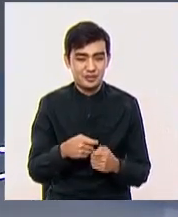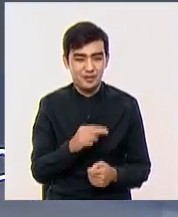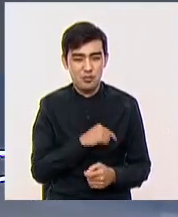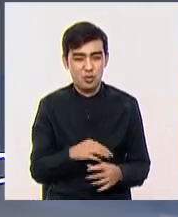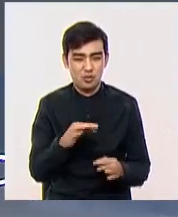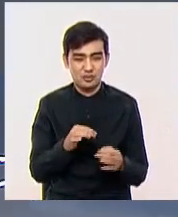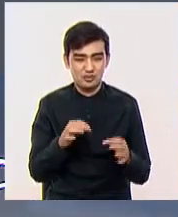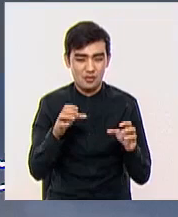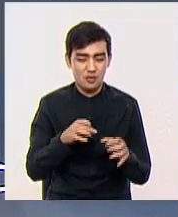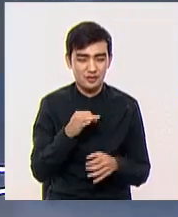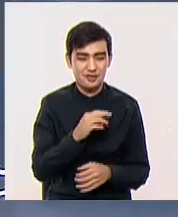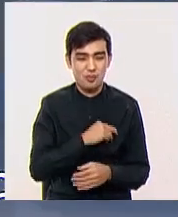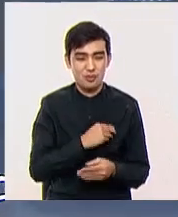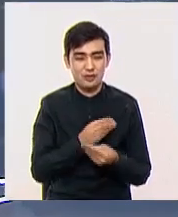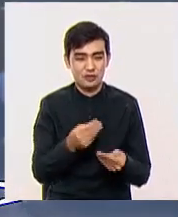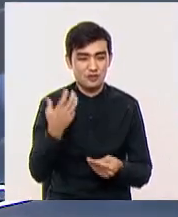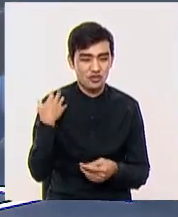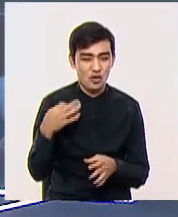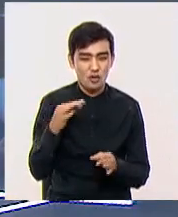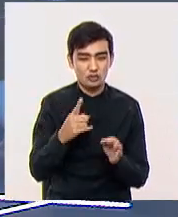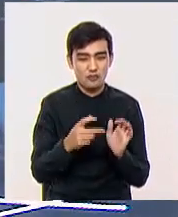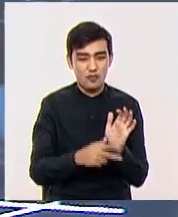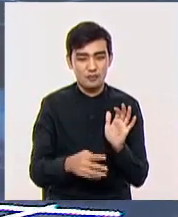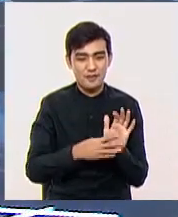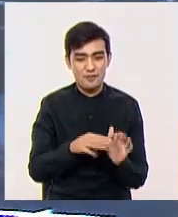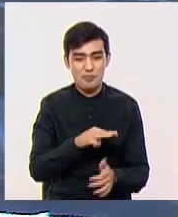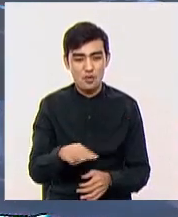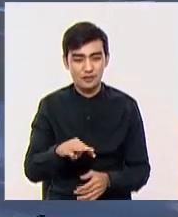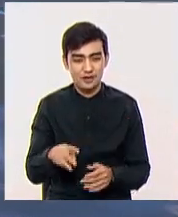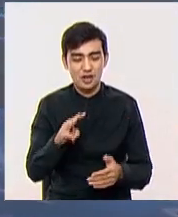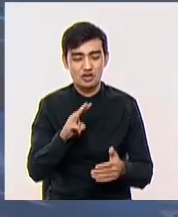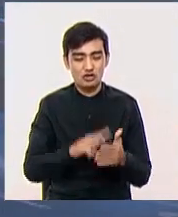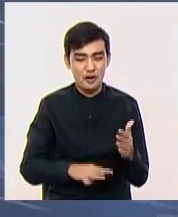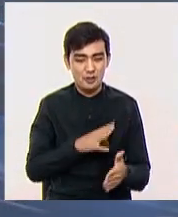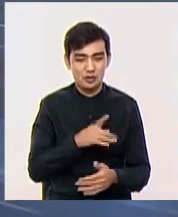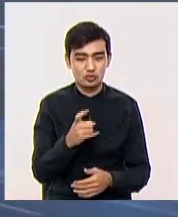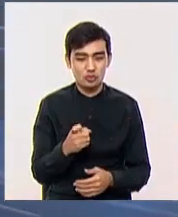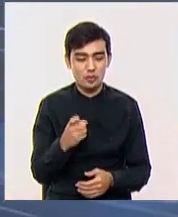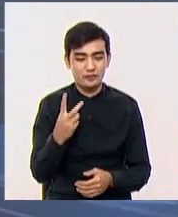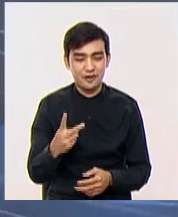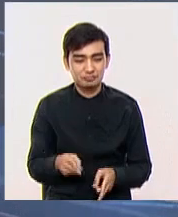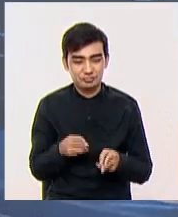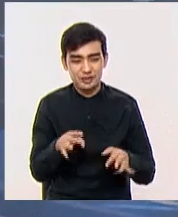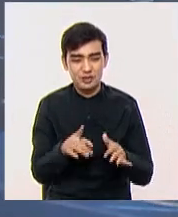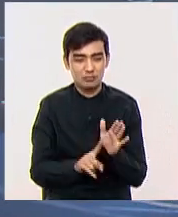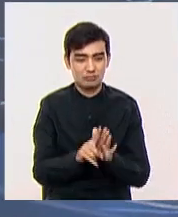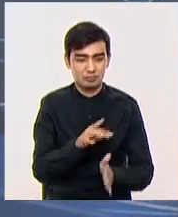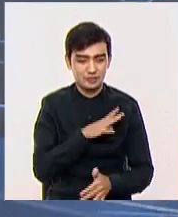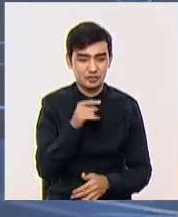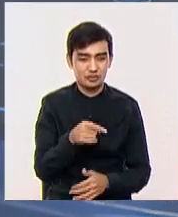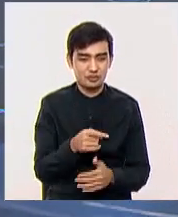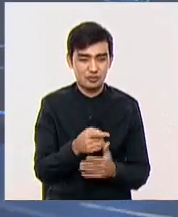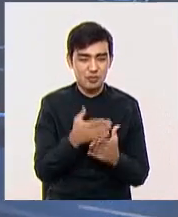бөлек, жұмыс берушілерге 189 миллион теңге айыппұл салынып, 102 қылмыстық іс қозғалыпты. Ал жыл сайын мыңдаған адам өндіріс